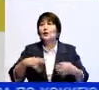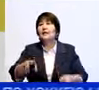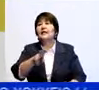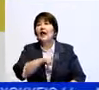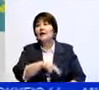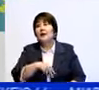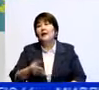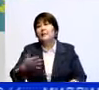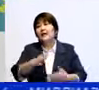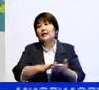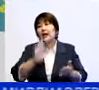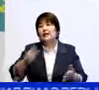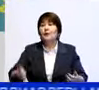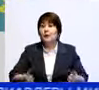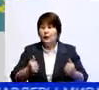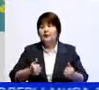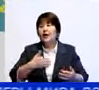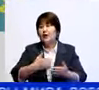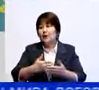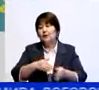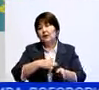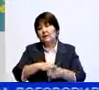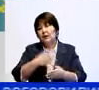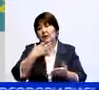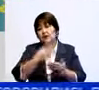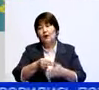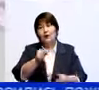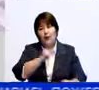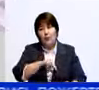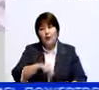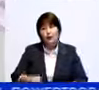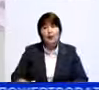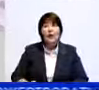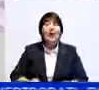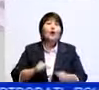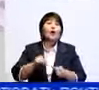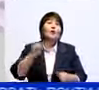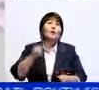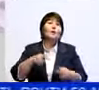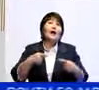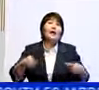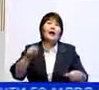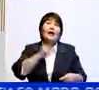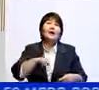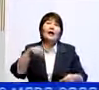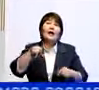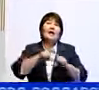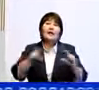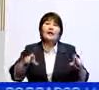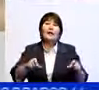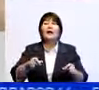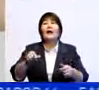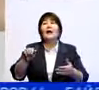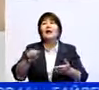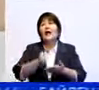медалей. Мы и далее будем стремиться добросовестно выполнять свою работу. Кроме того, ряду сотрудников департамента,